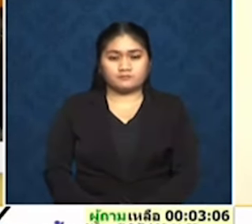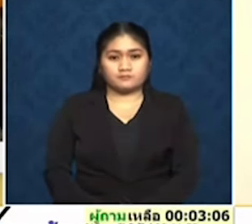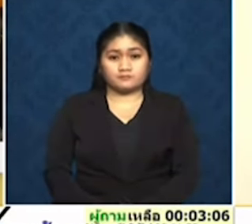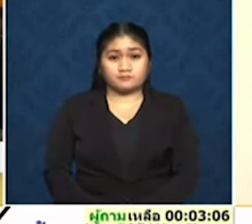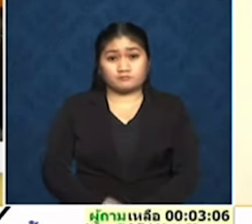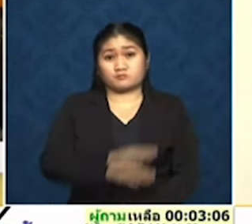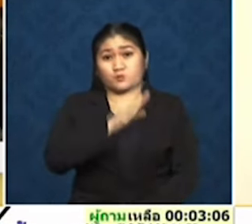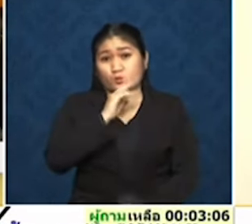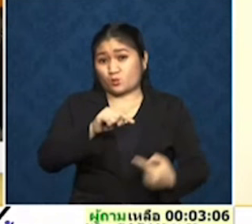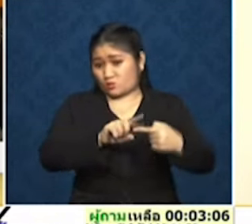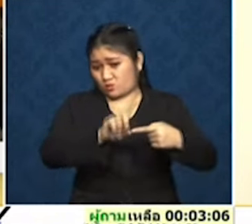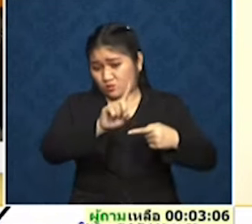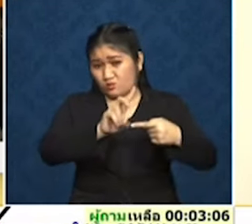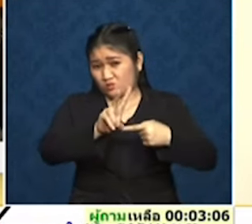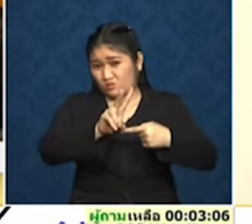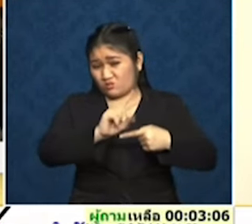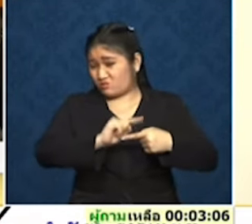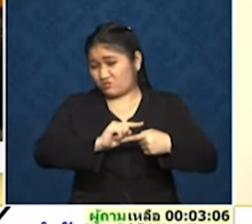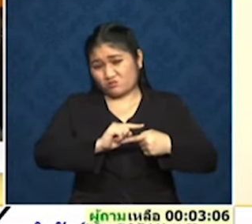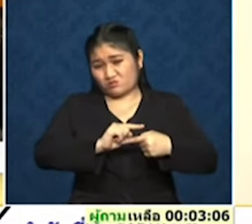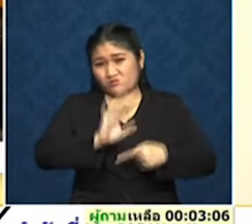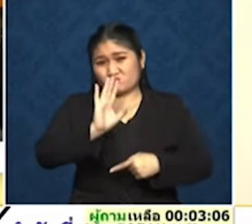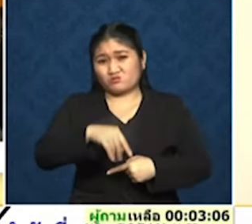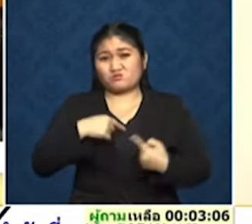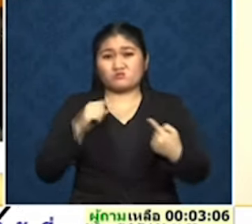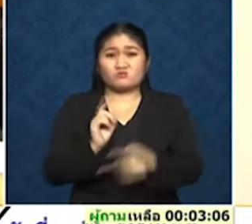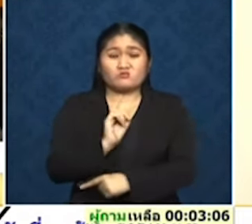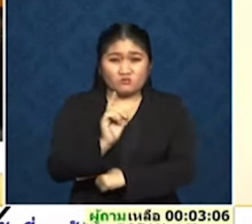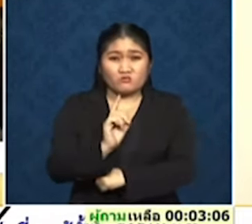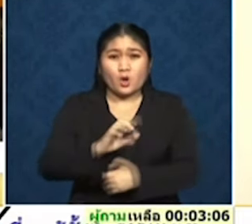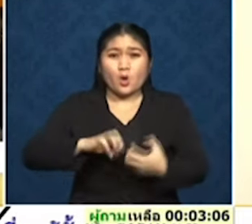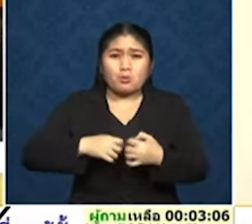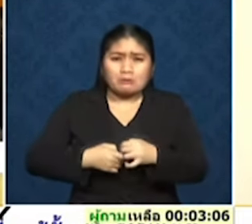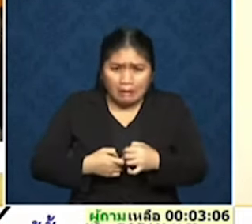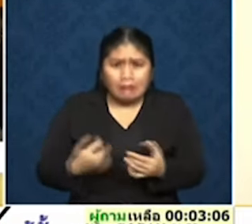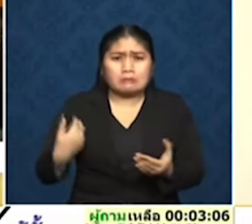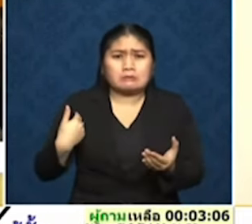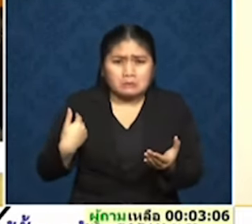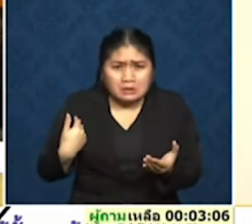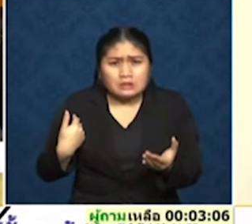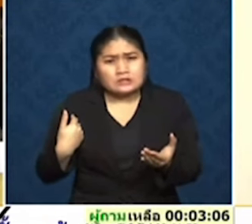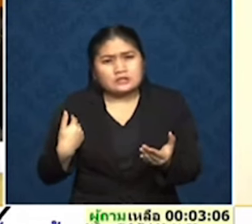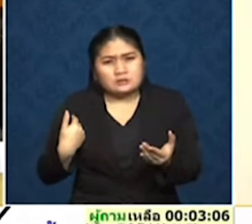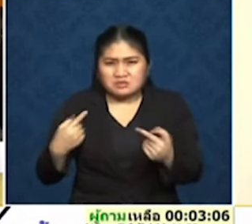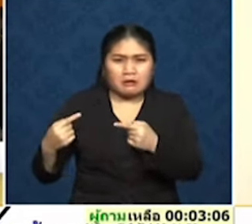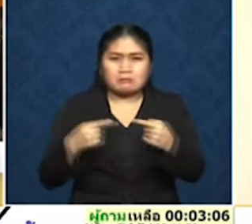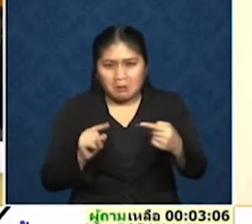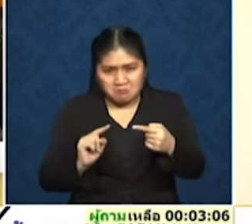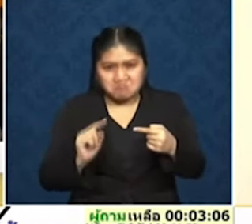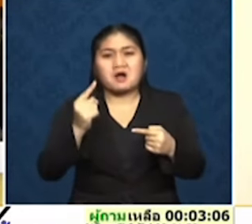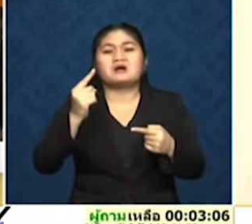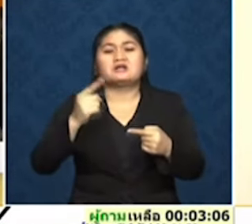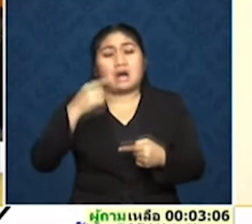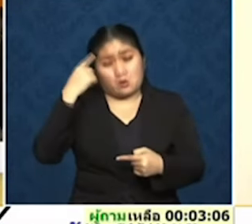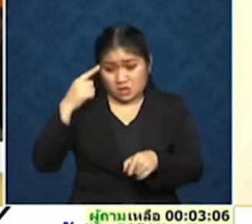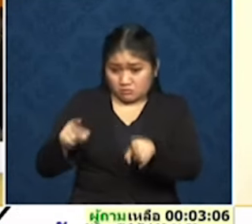การไม่แตะหมวด1หมวด2เนี่ยมันทำให้หลีกหนีจากปัญหาที่มันจะเกิดขึ้นซึ่งจะเป็นความขัดแย้งใหม่เห็นเหมือนกับท่านเลยครับว่